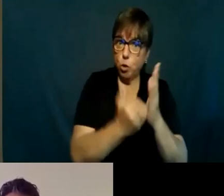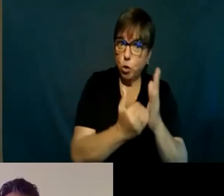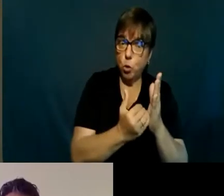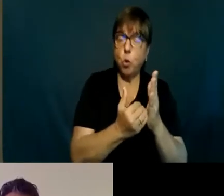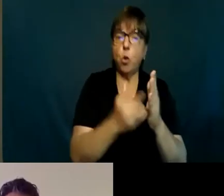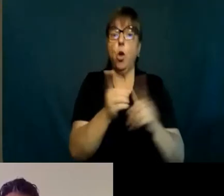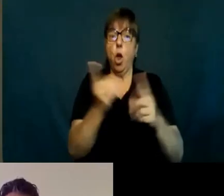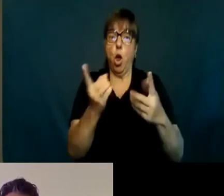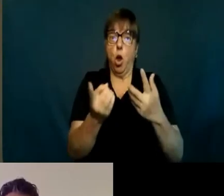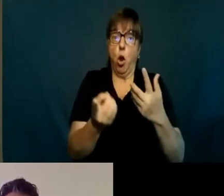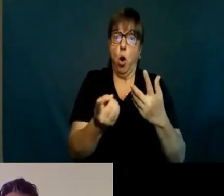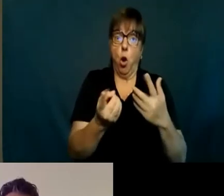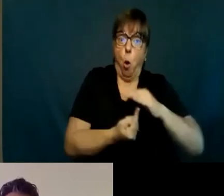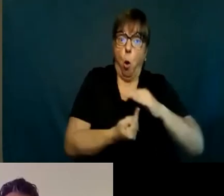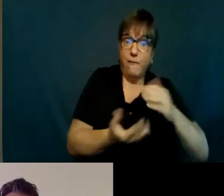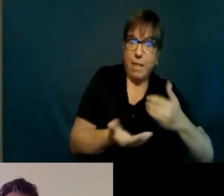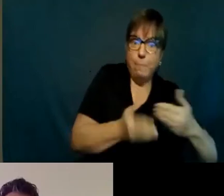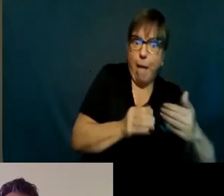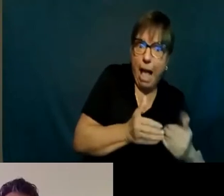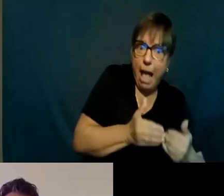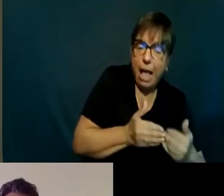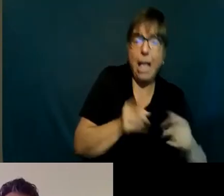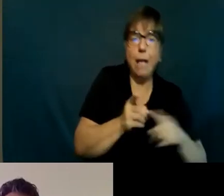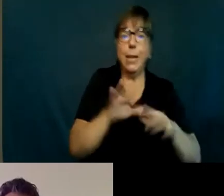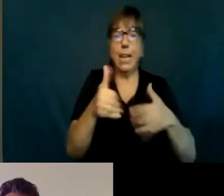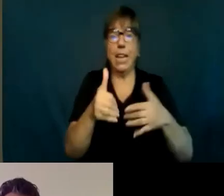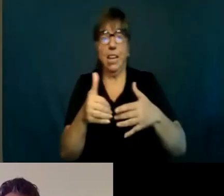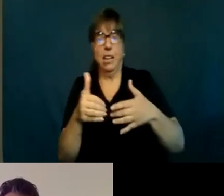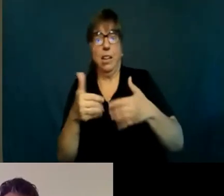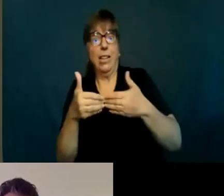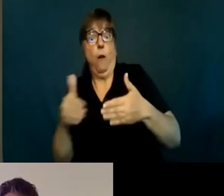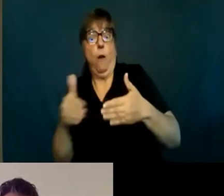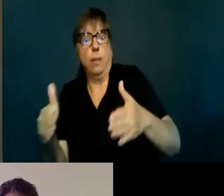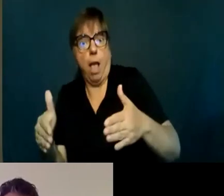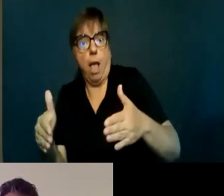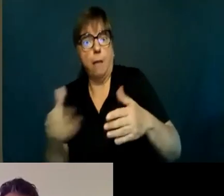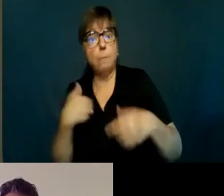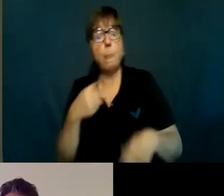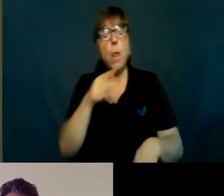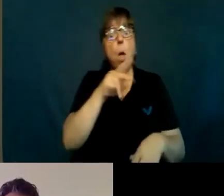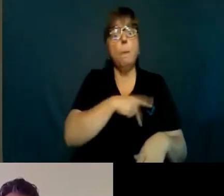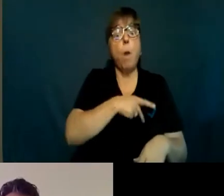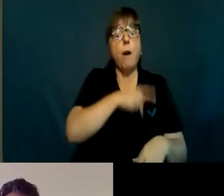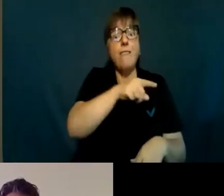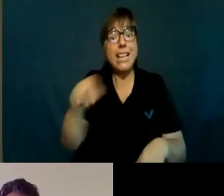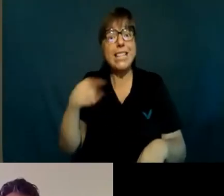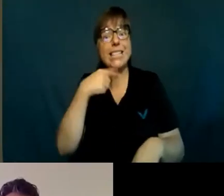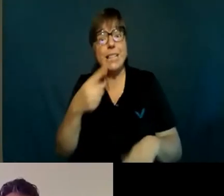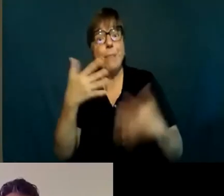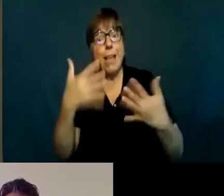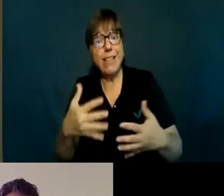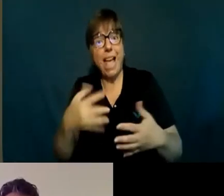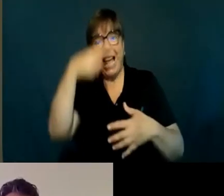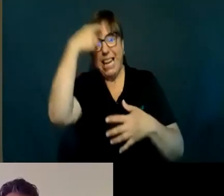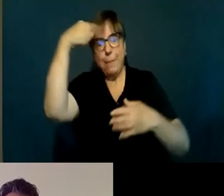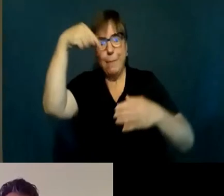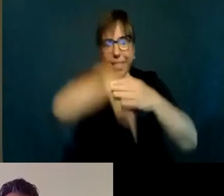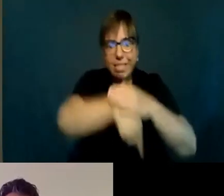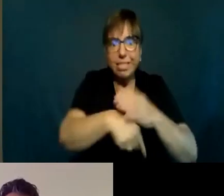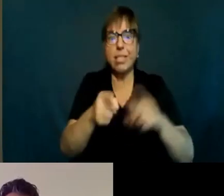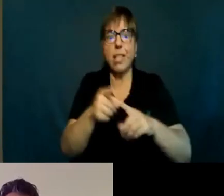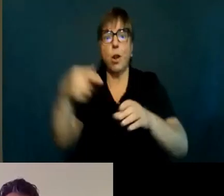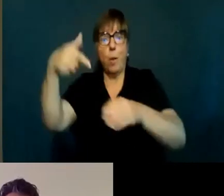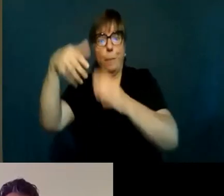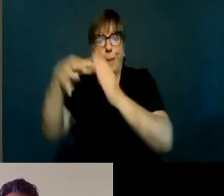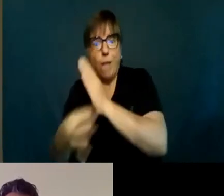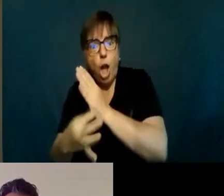déconfinement. Par exemple, lorsque des provinces ont déclaré comme étant essentiel des secteurs comme les mines, le pétrole, voire